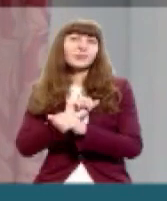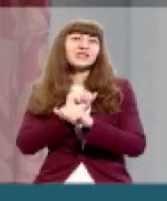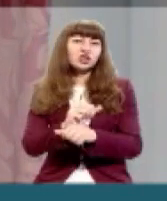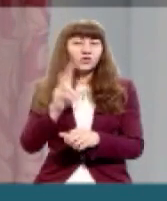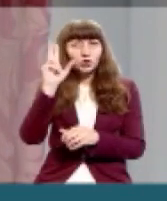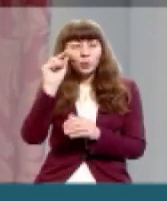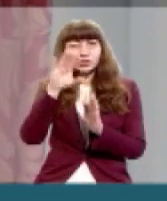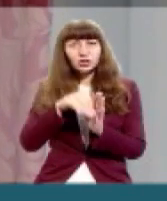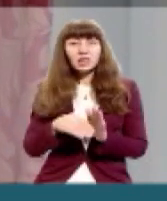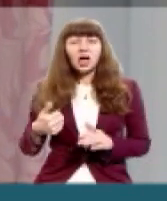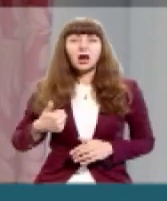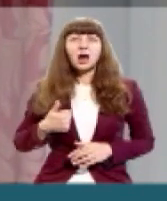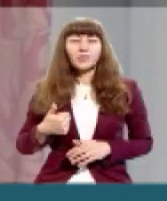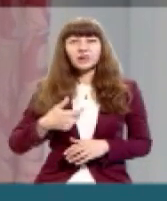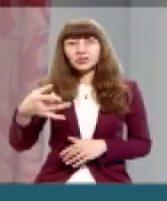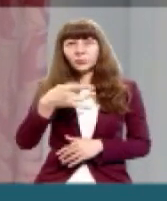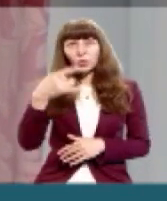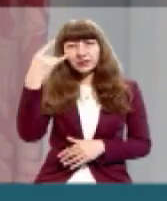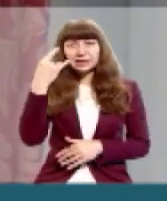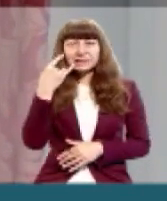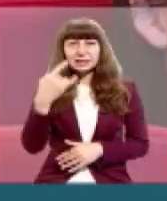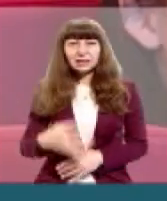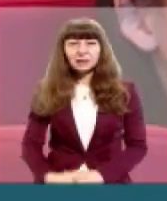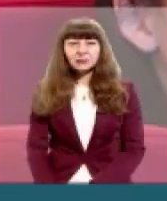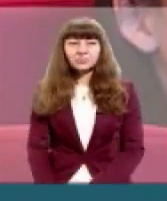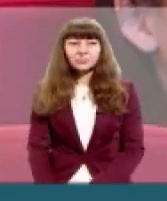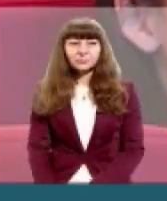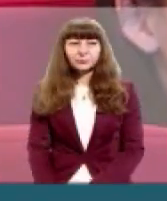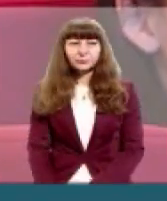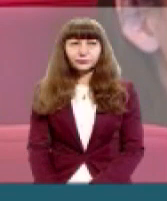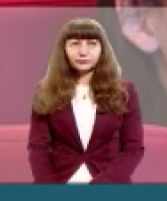числе это армия Республики Казахстан.